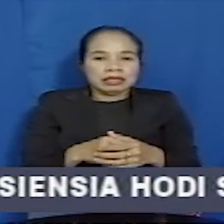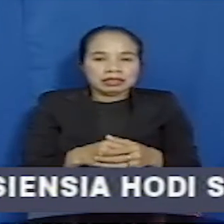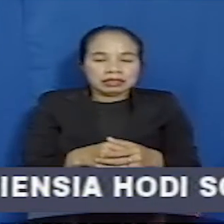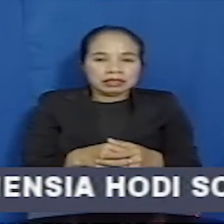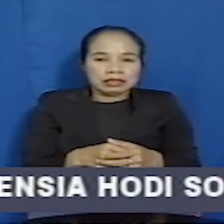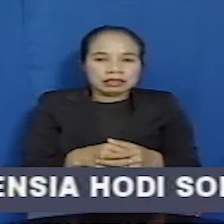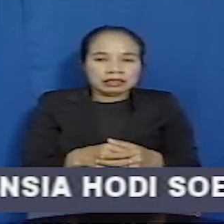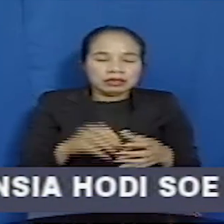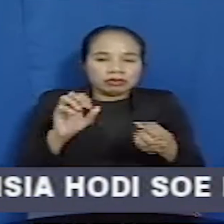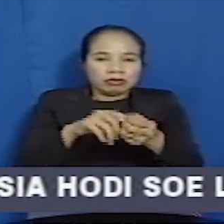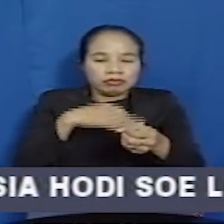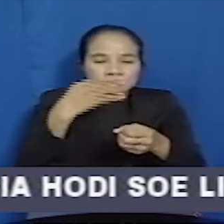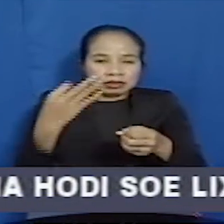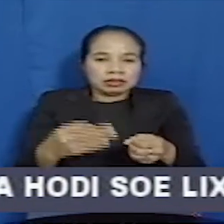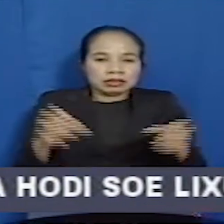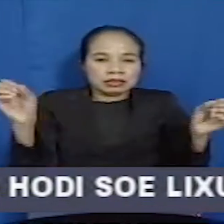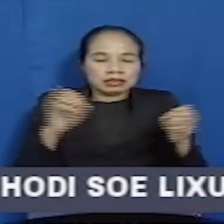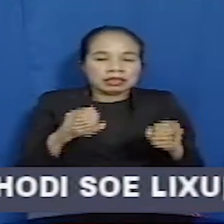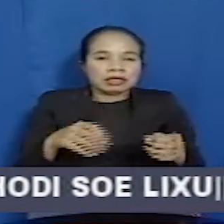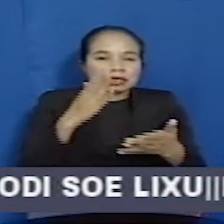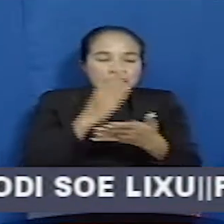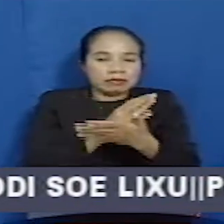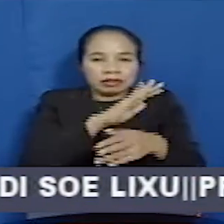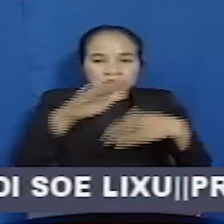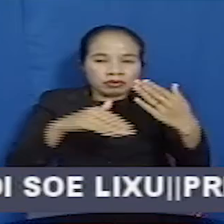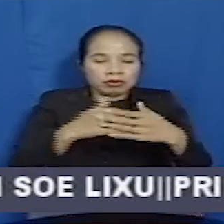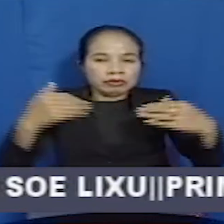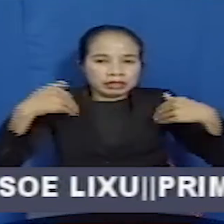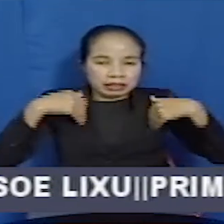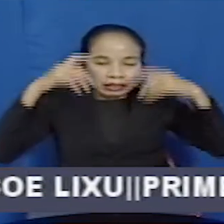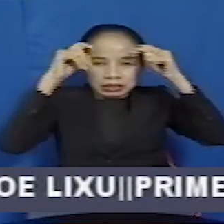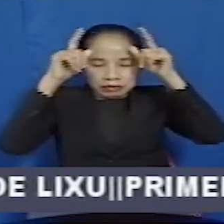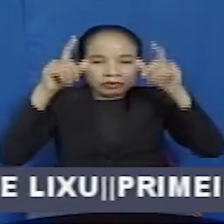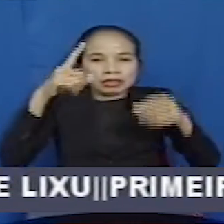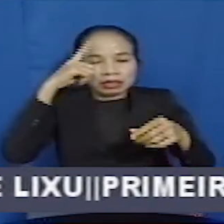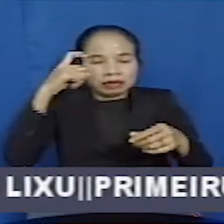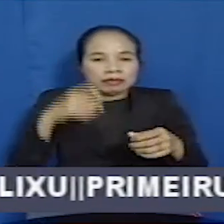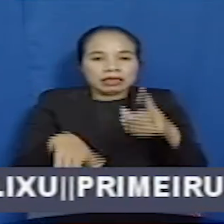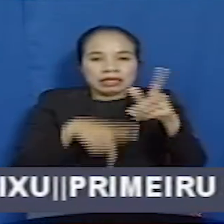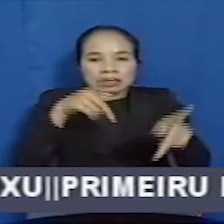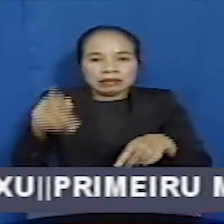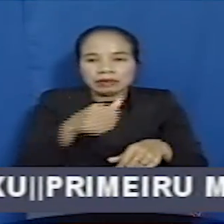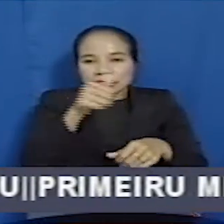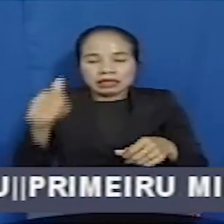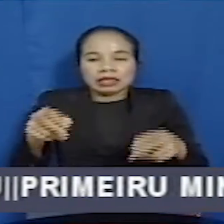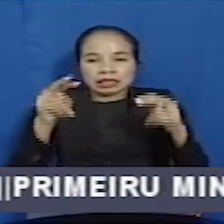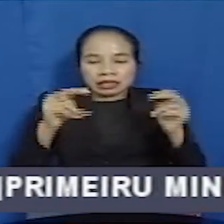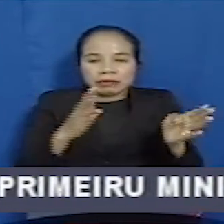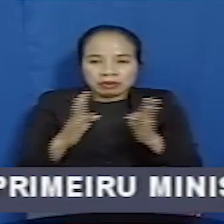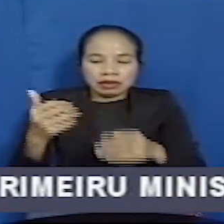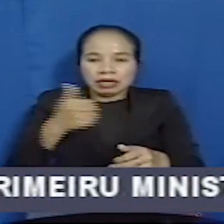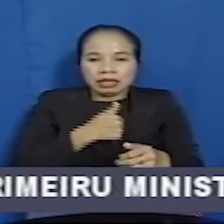considera pandemia COVID-19 se la combate total e a Timor-Leste tangne cada cidadão tem que